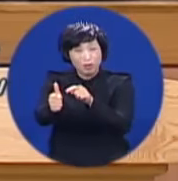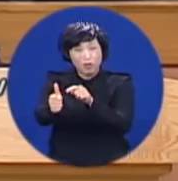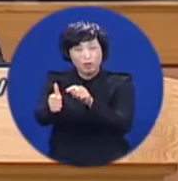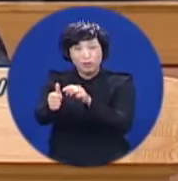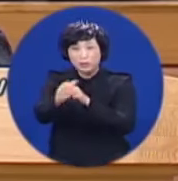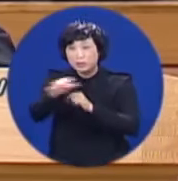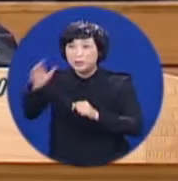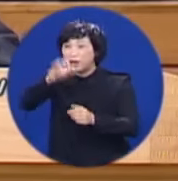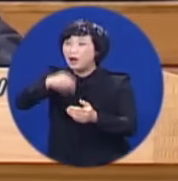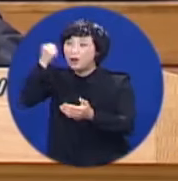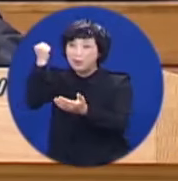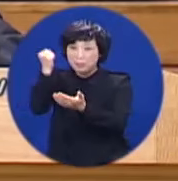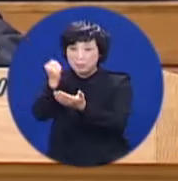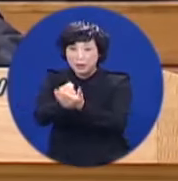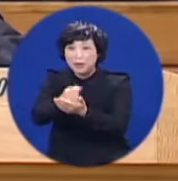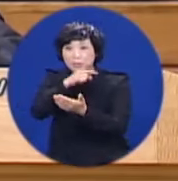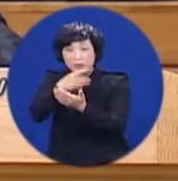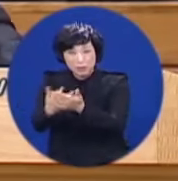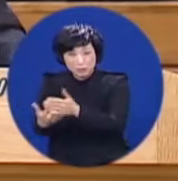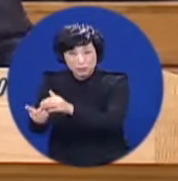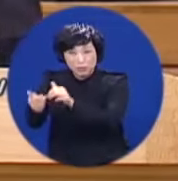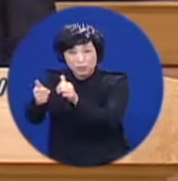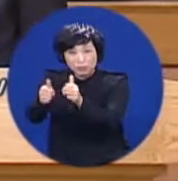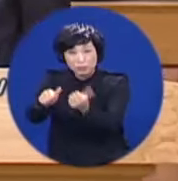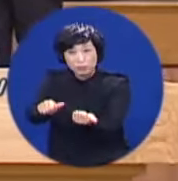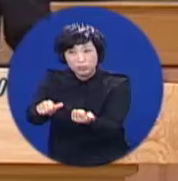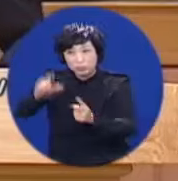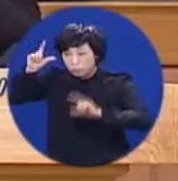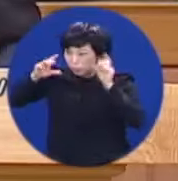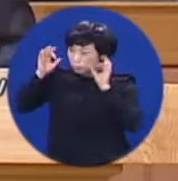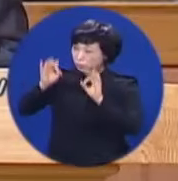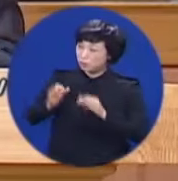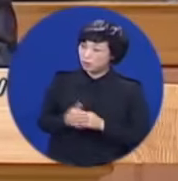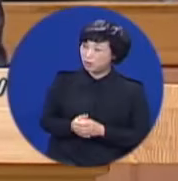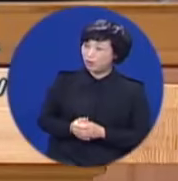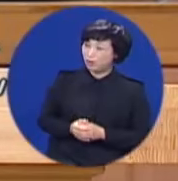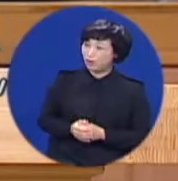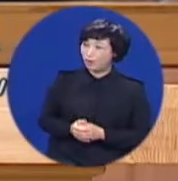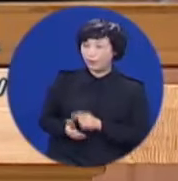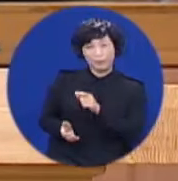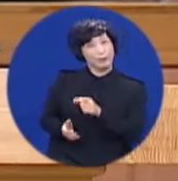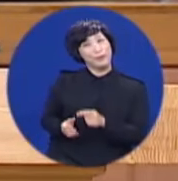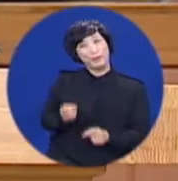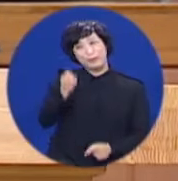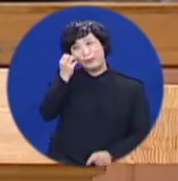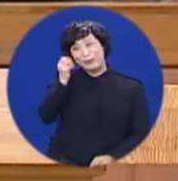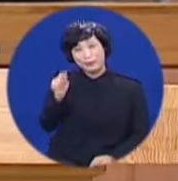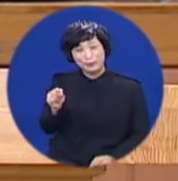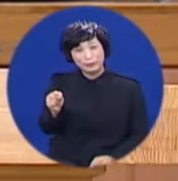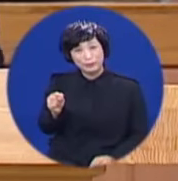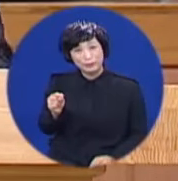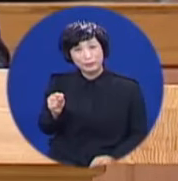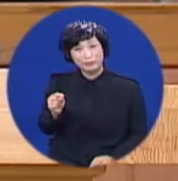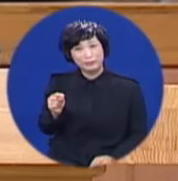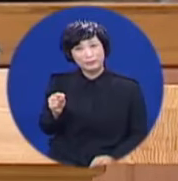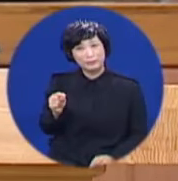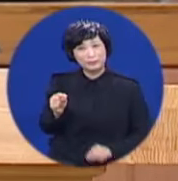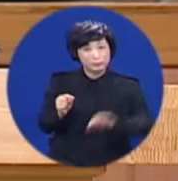저렇게 십자가를 치고 피를 철철 흘리며 골고다 언덕을 오르시는 예수를 볼 때